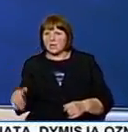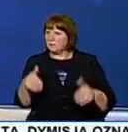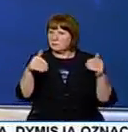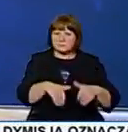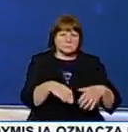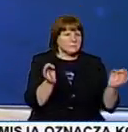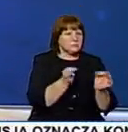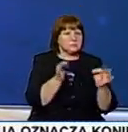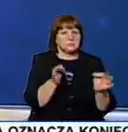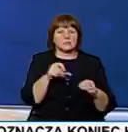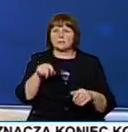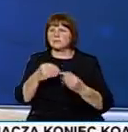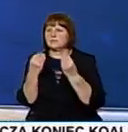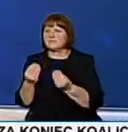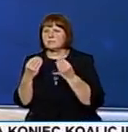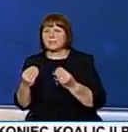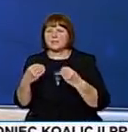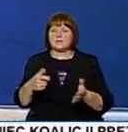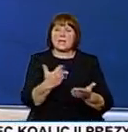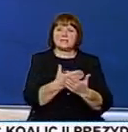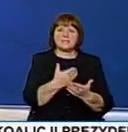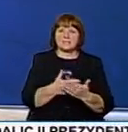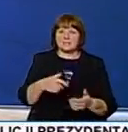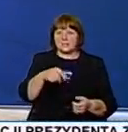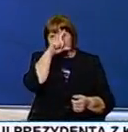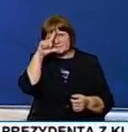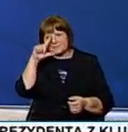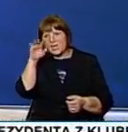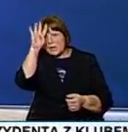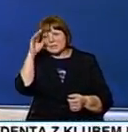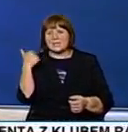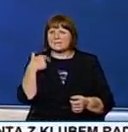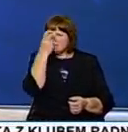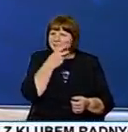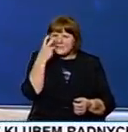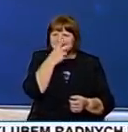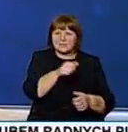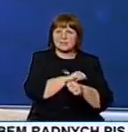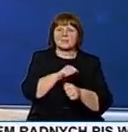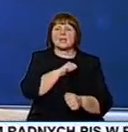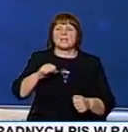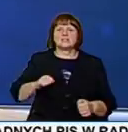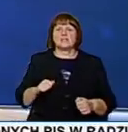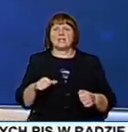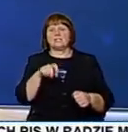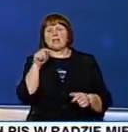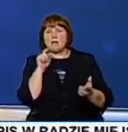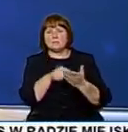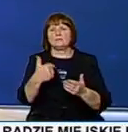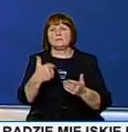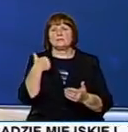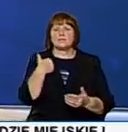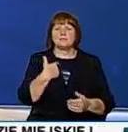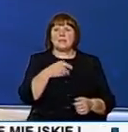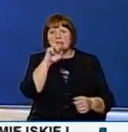przerażające i fascynujące zarazem, dlatego budzą wśród łodzian spore zainteresowanie. Ich urokowi uległ też Jacek Tokarczyk, ale zjeść